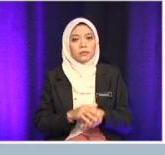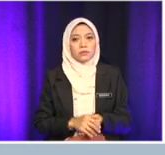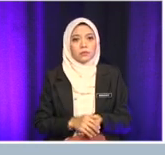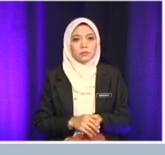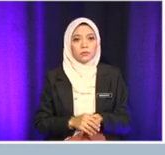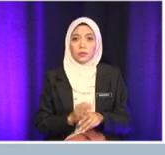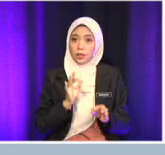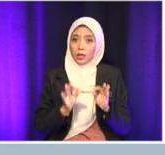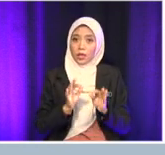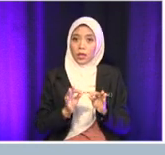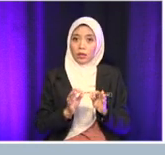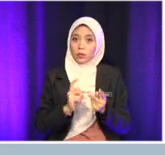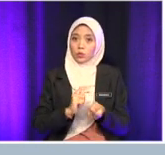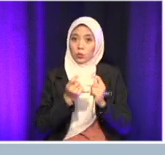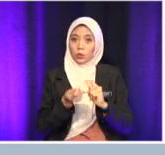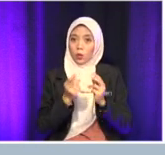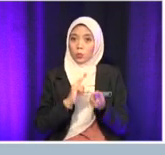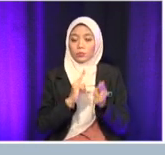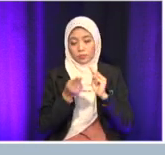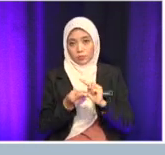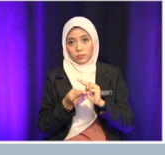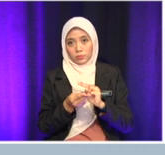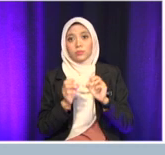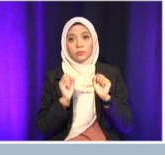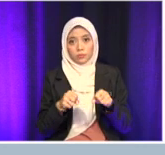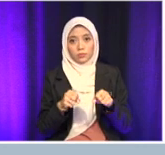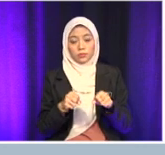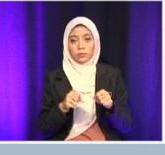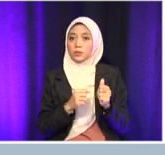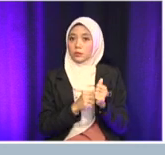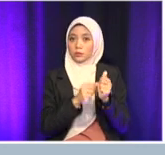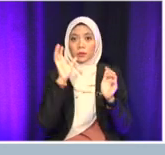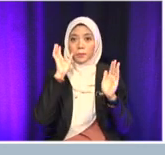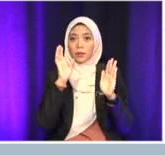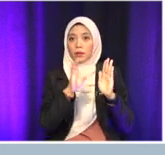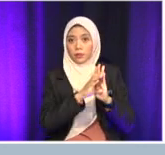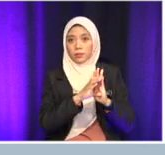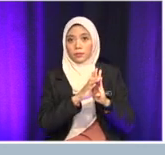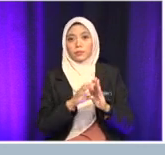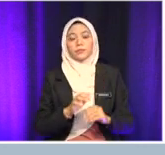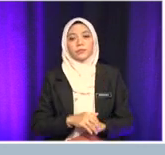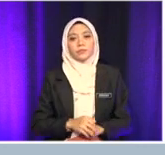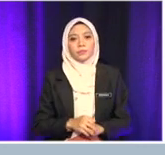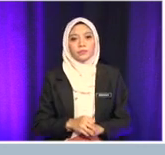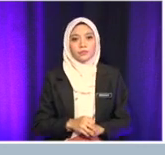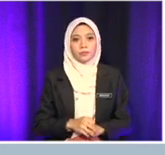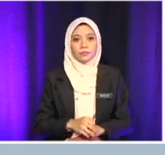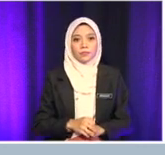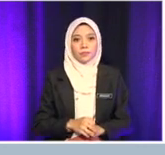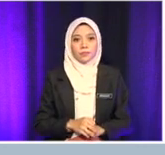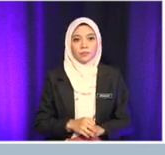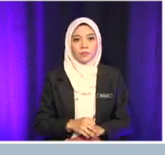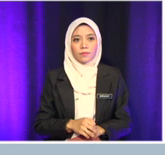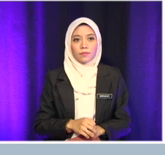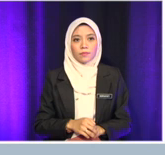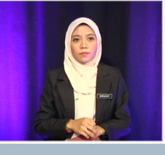kita akan Uraikan secara terbalik maka kita dapati daripada gambar jelas yang kecil ini akan ke kecil dulu